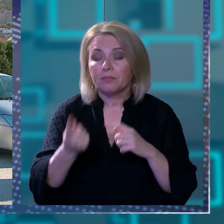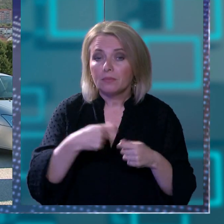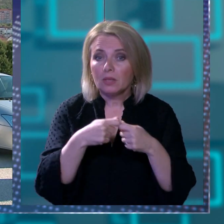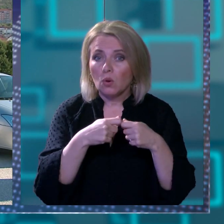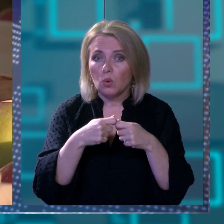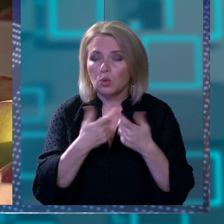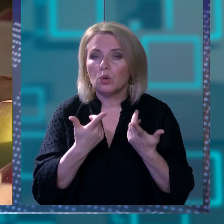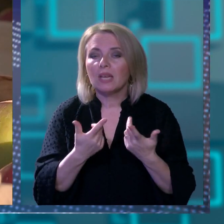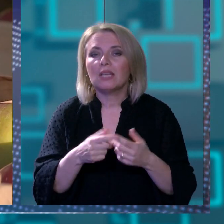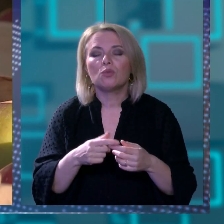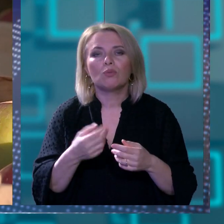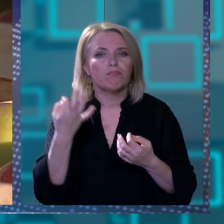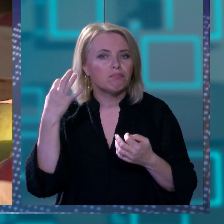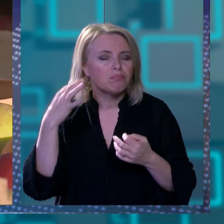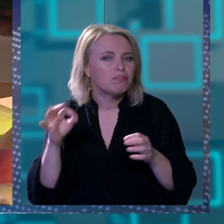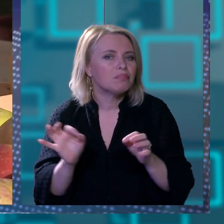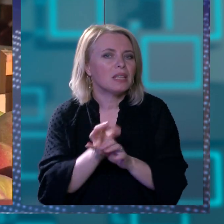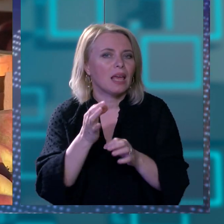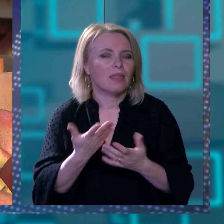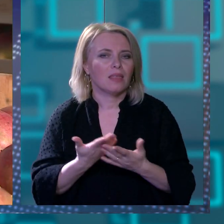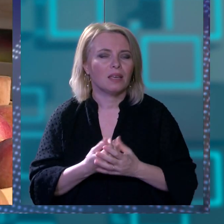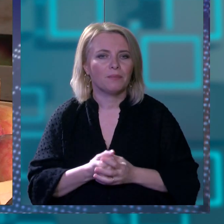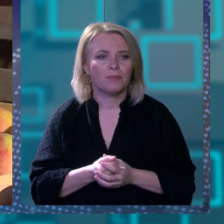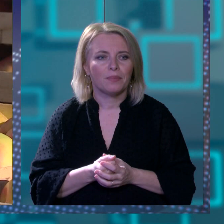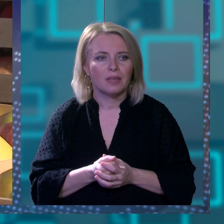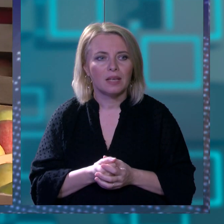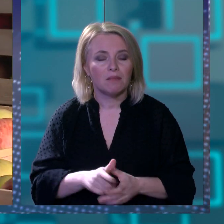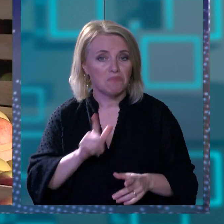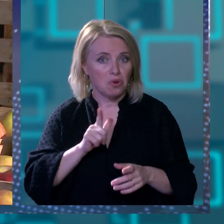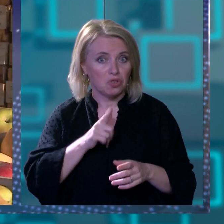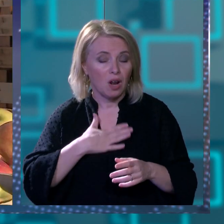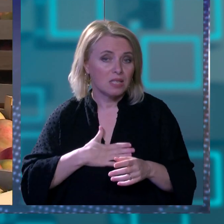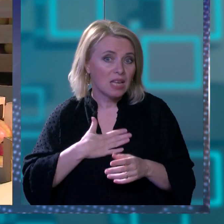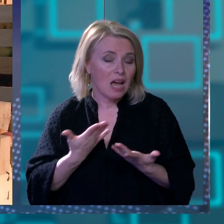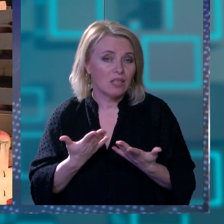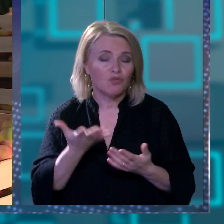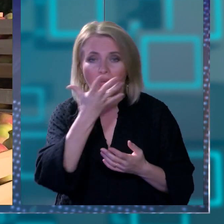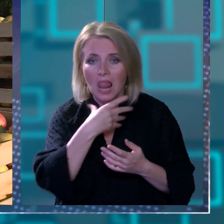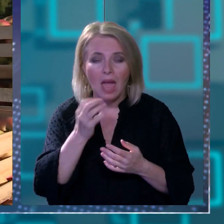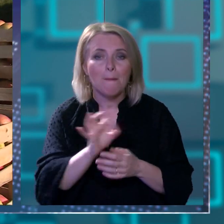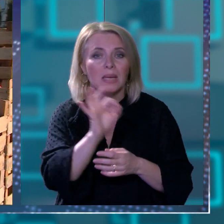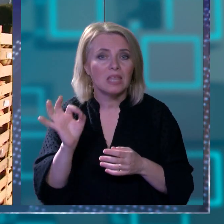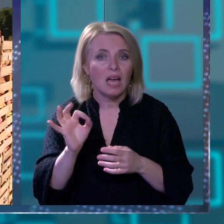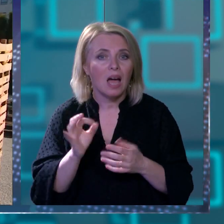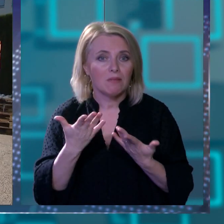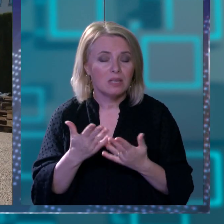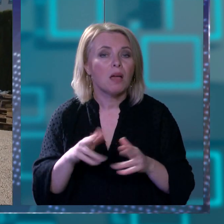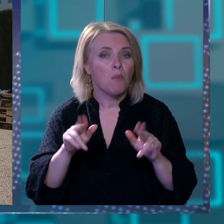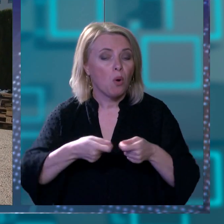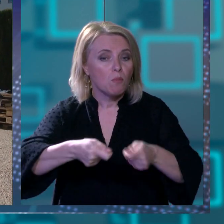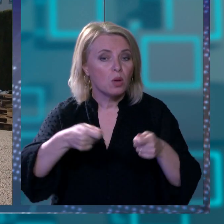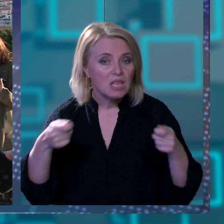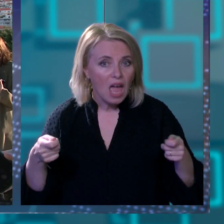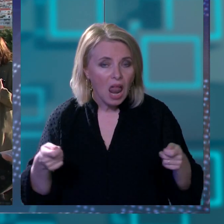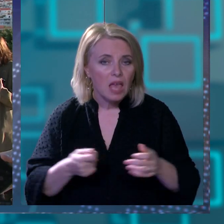udruge Lukjernica oduševljeni i počašćeni vrijednom donacijom. Dočekali smo je s radošću i prvo i lijep je dan da se mogu i lijepo